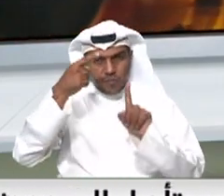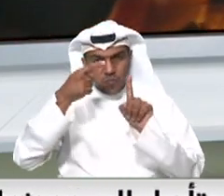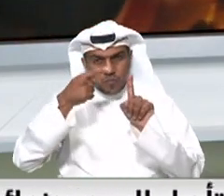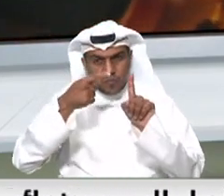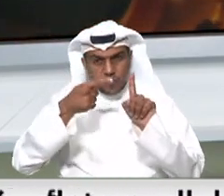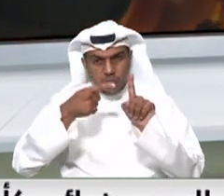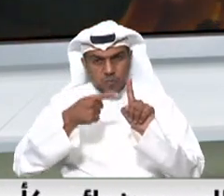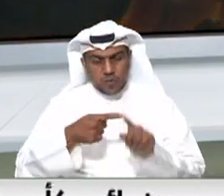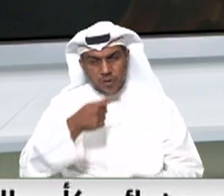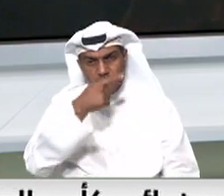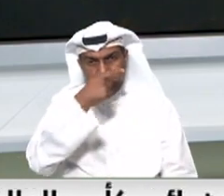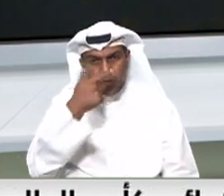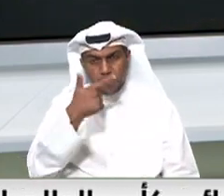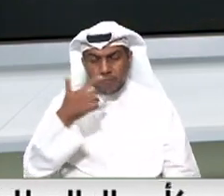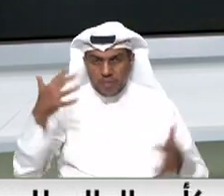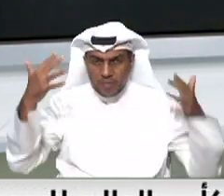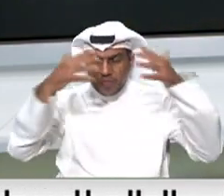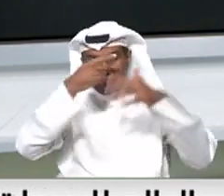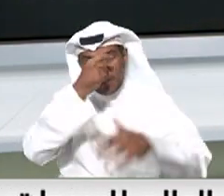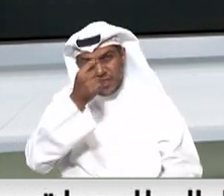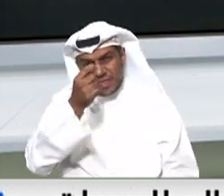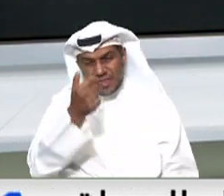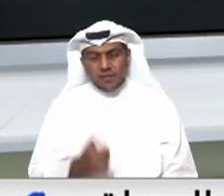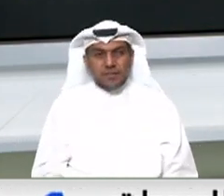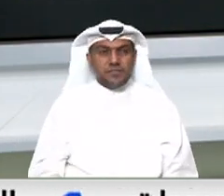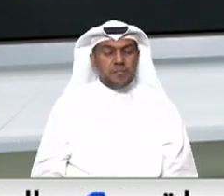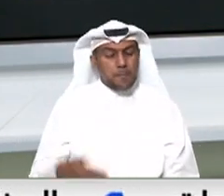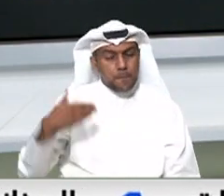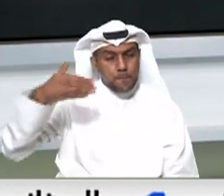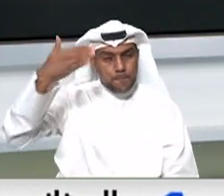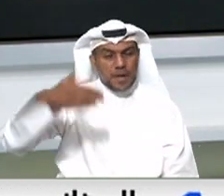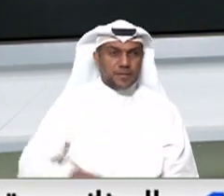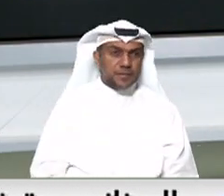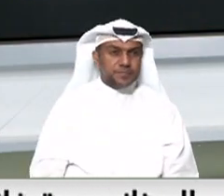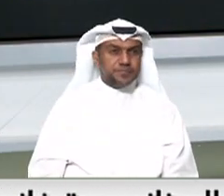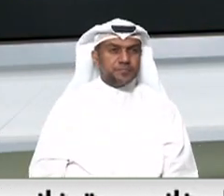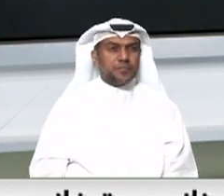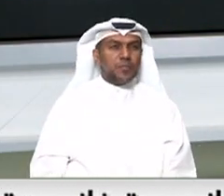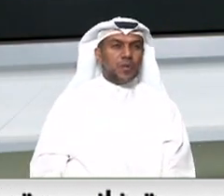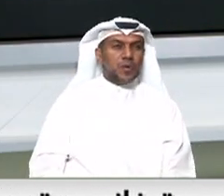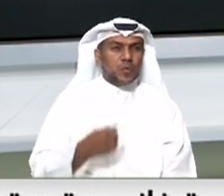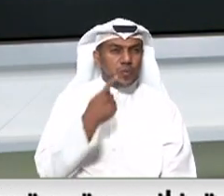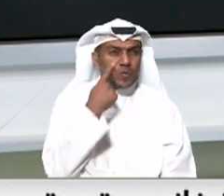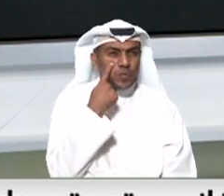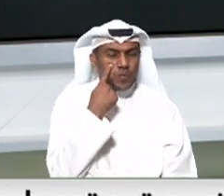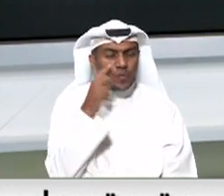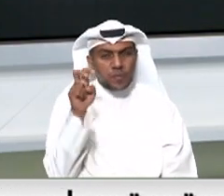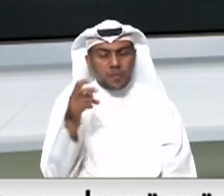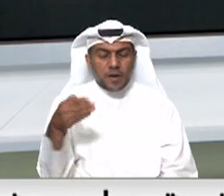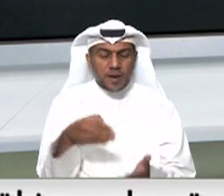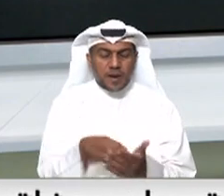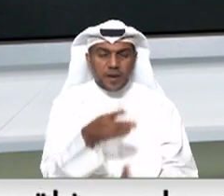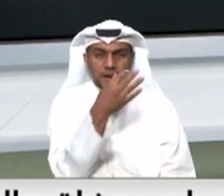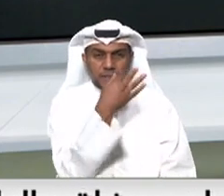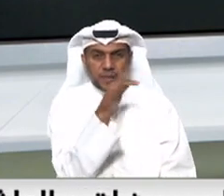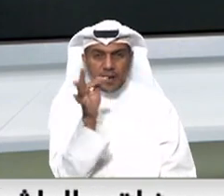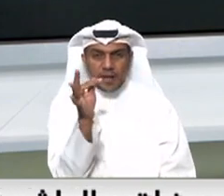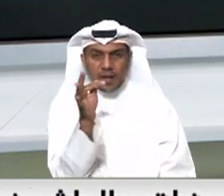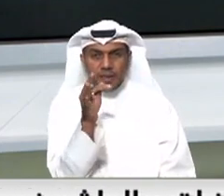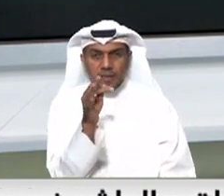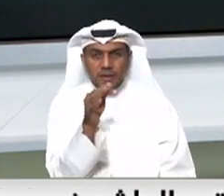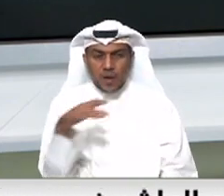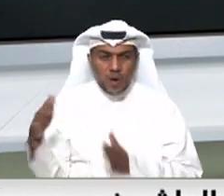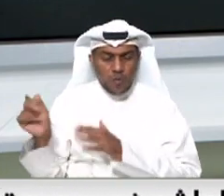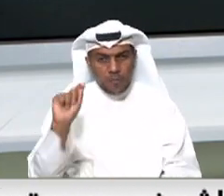تعود السحب على بعض المناطق تعرف على اجوائنا حاليا الرياح خفيفه الى معتدله السرعه من ثمانيه الى ثلاثين كيلو متر في ساعه كاحد اقصى سمه صافيه